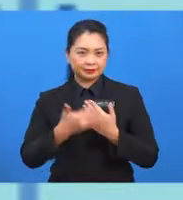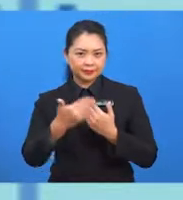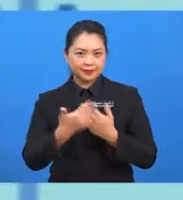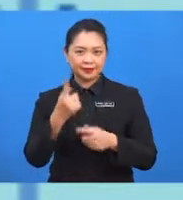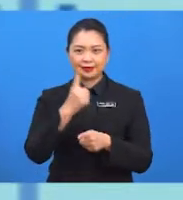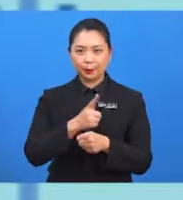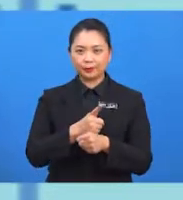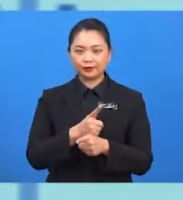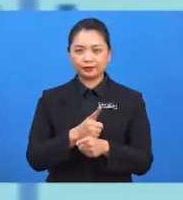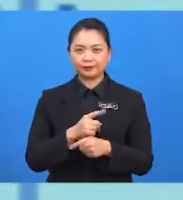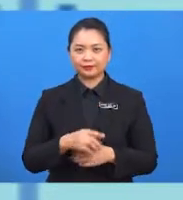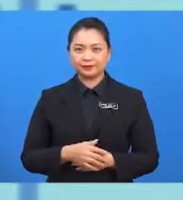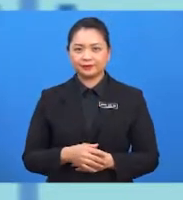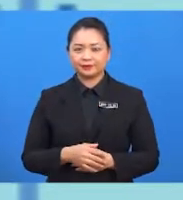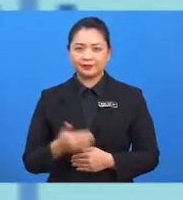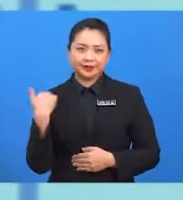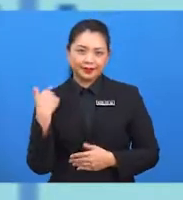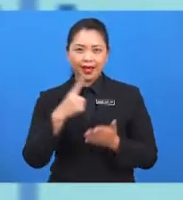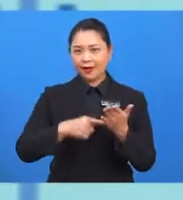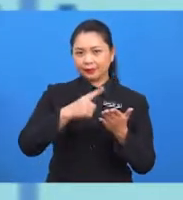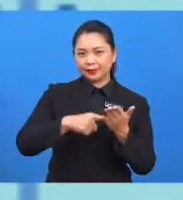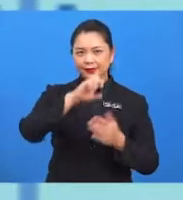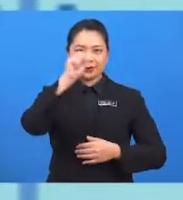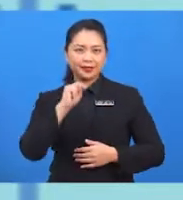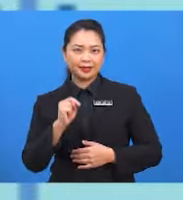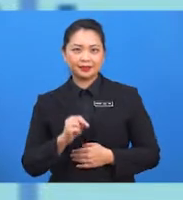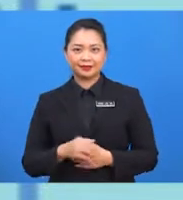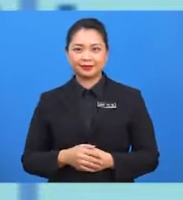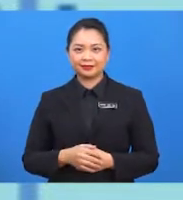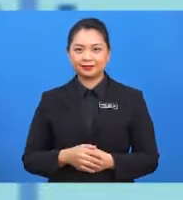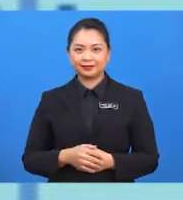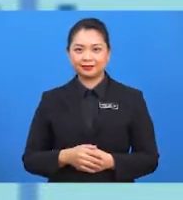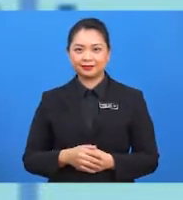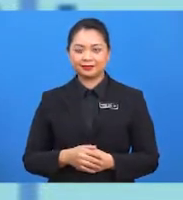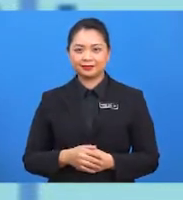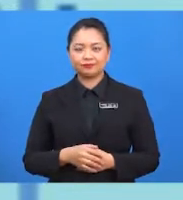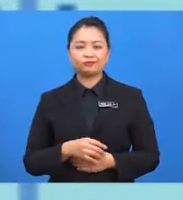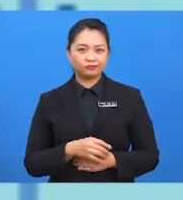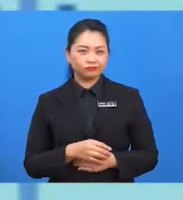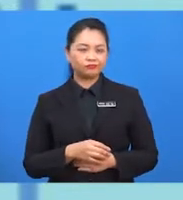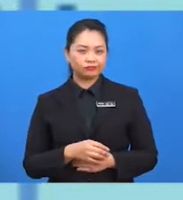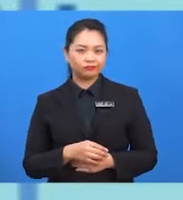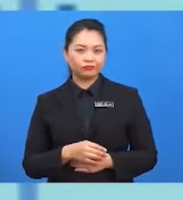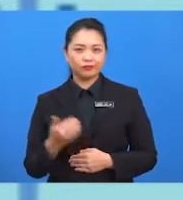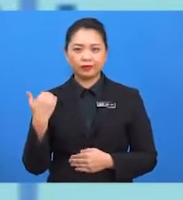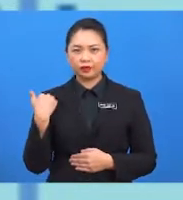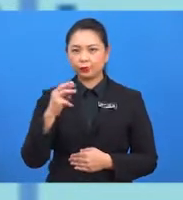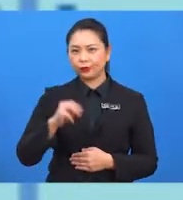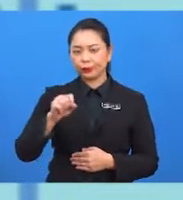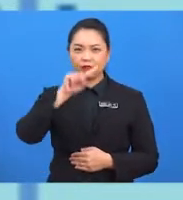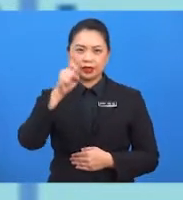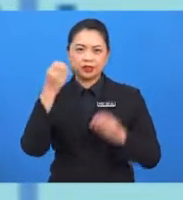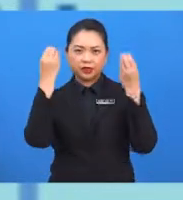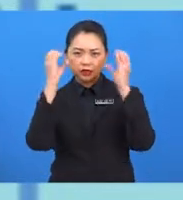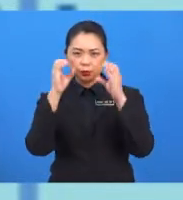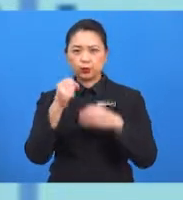coy ada persoalan toh Hai nih ada mau dia bertanya pada CPU